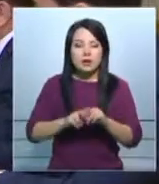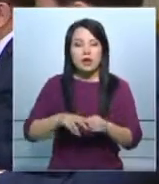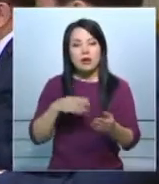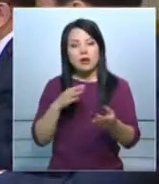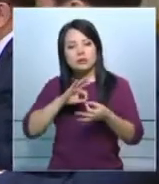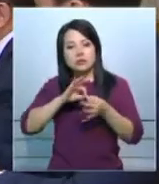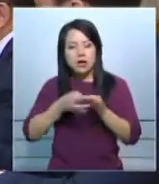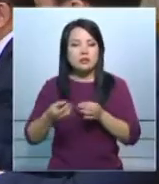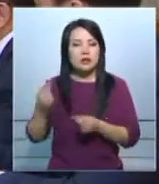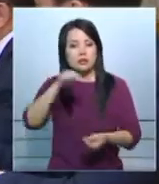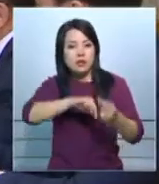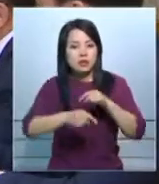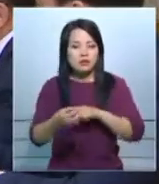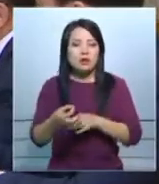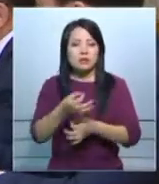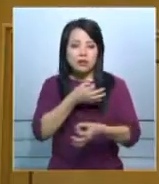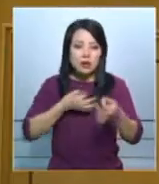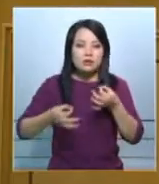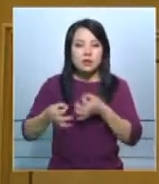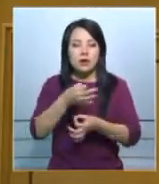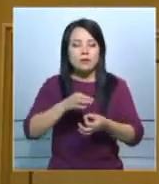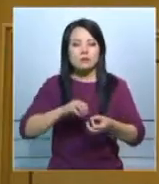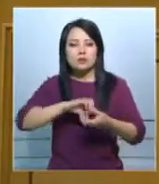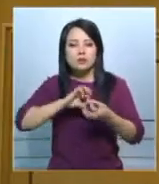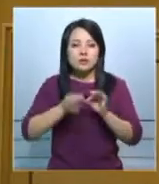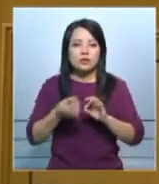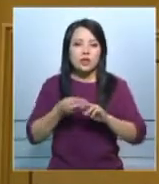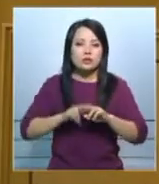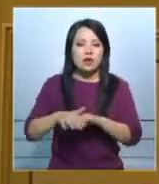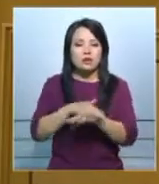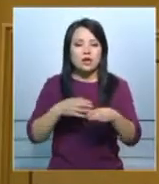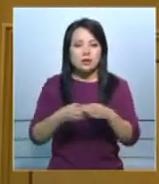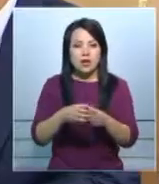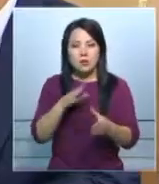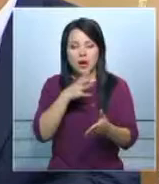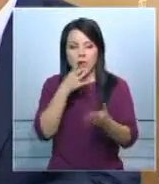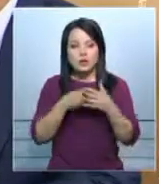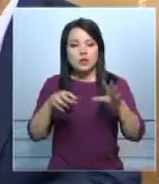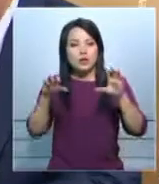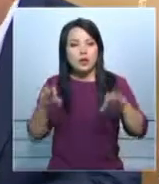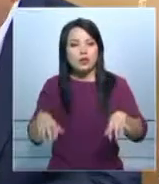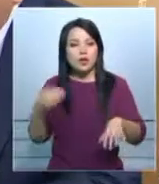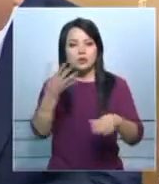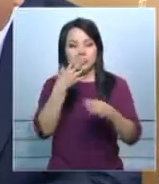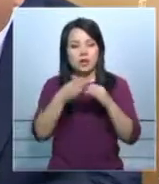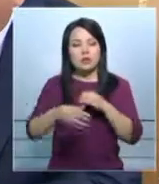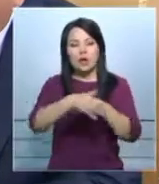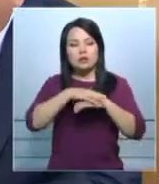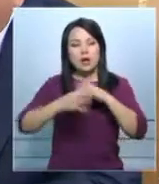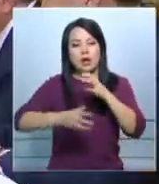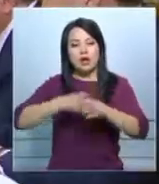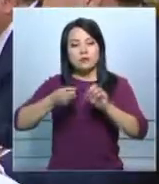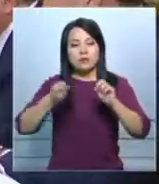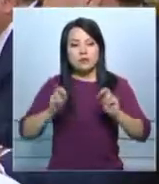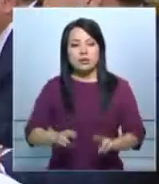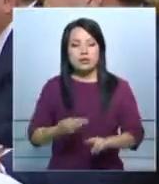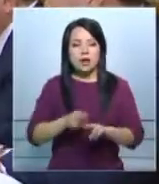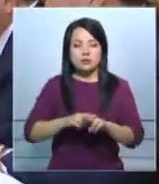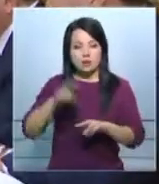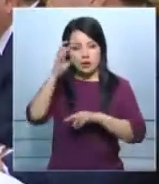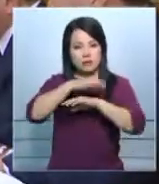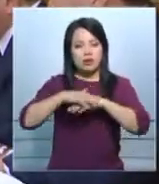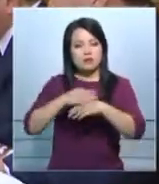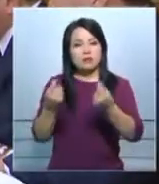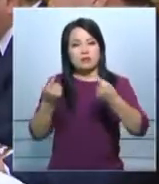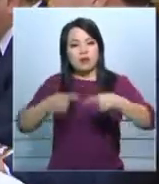әңгімеге арқау болды. Елбасы өз сөзінде Тигран Саркисянның алқа жұмысына төрағалығы әлемдегі аумал төкпелі кезеңге тап